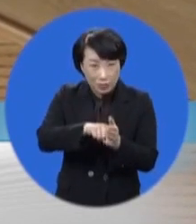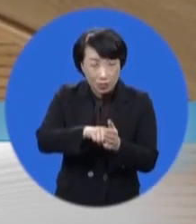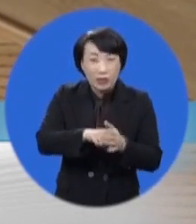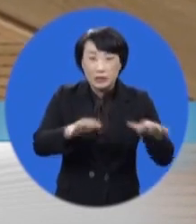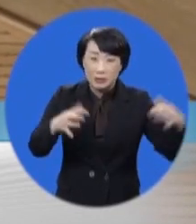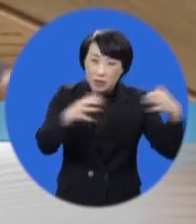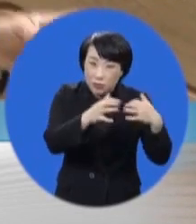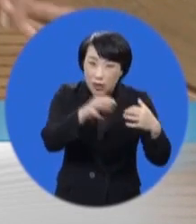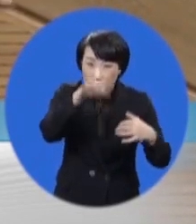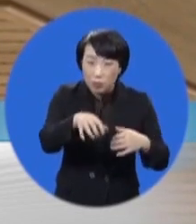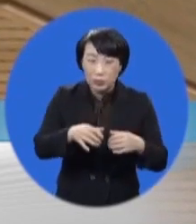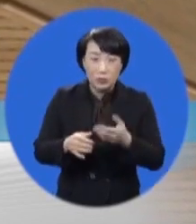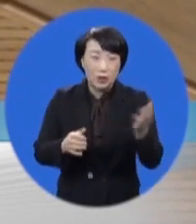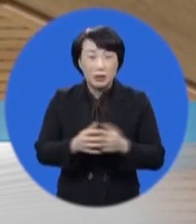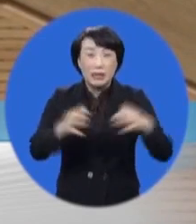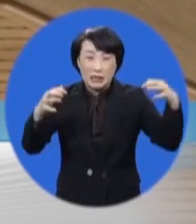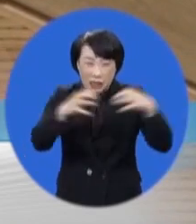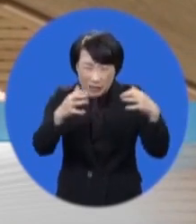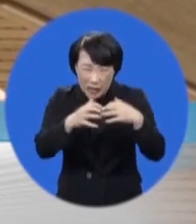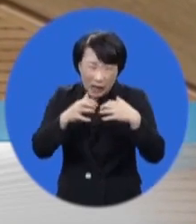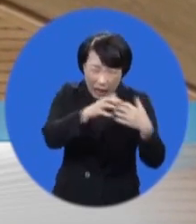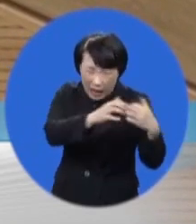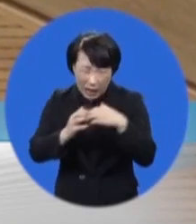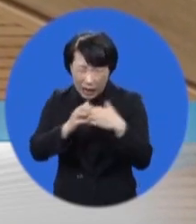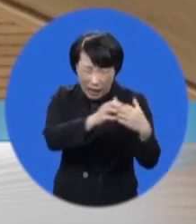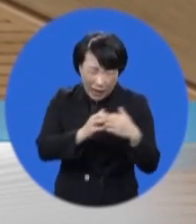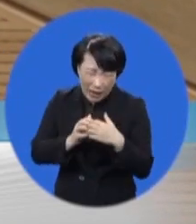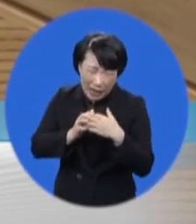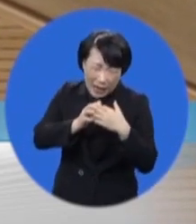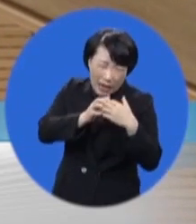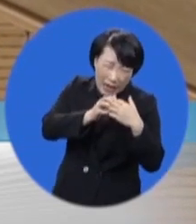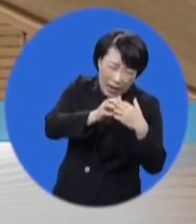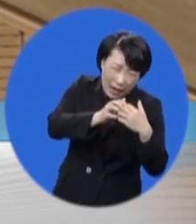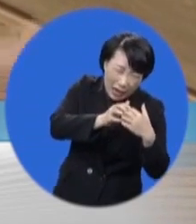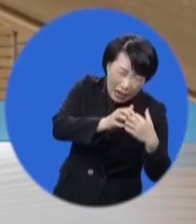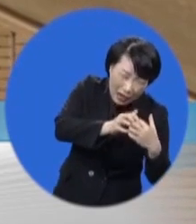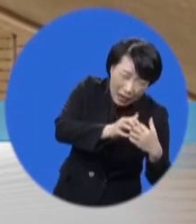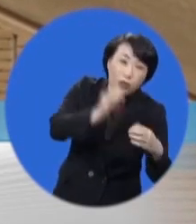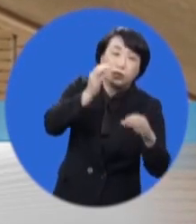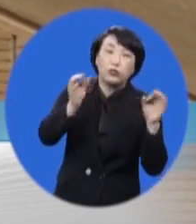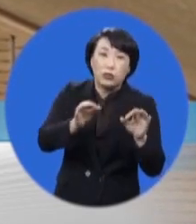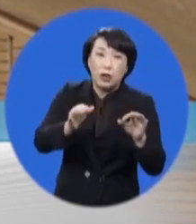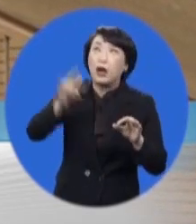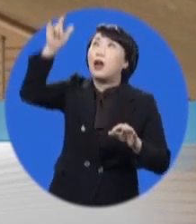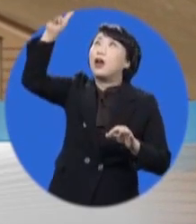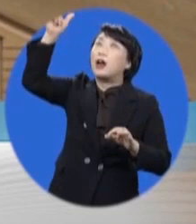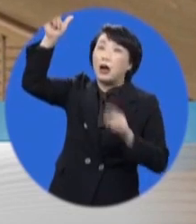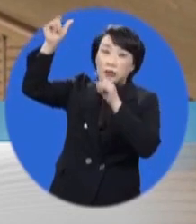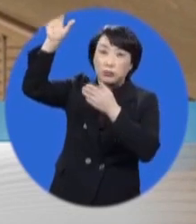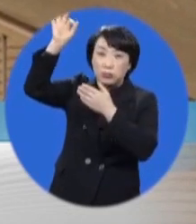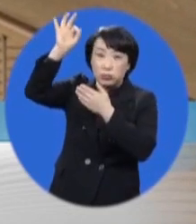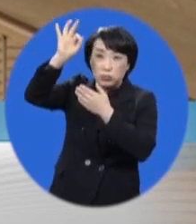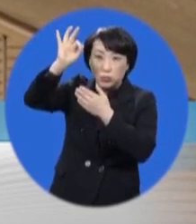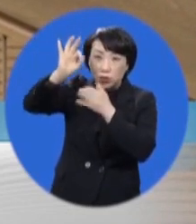있는데 지금 전쟁을 거의 다 이겨서 종결을 지려고 오는 순간 태양이